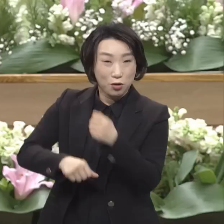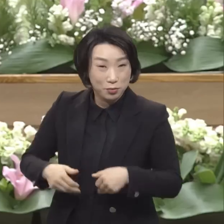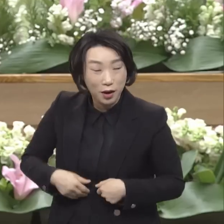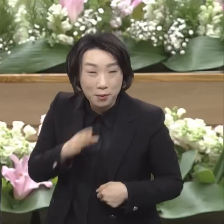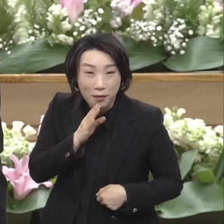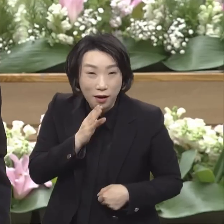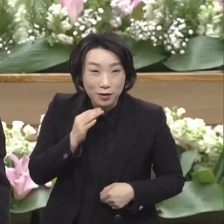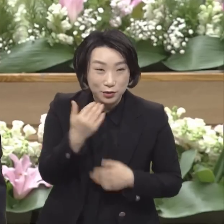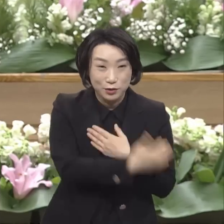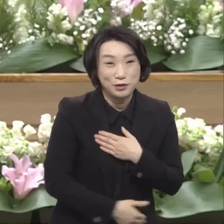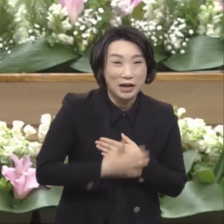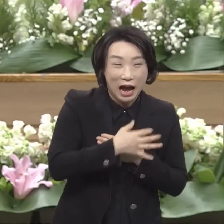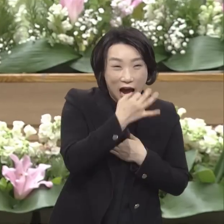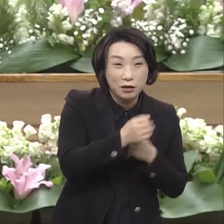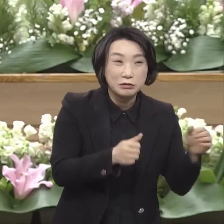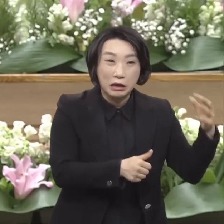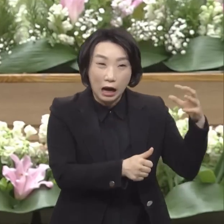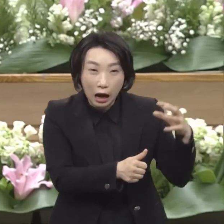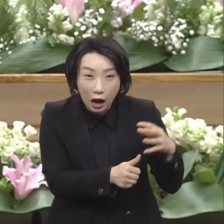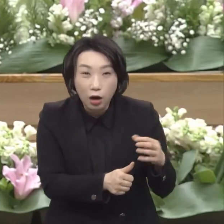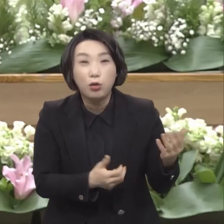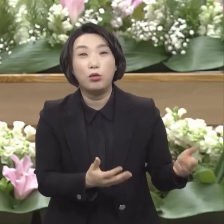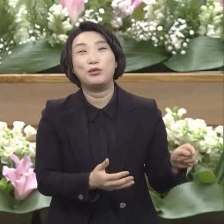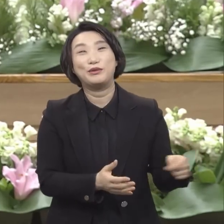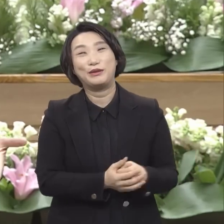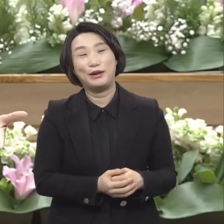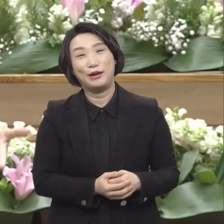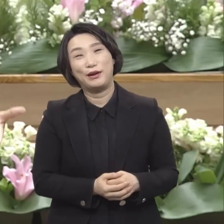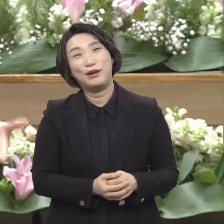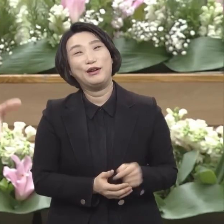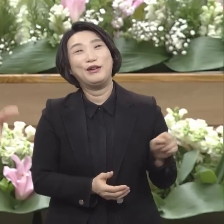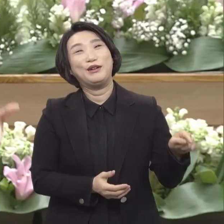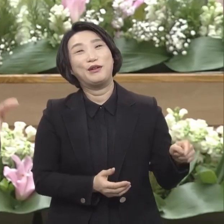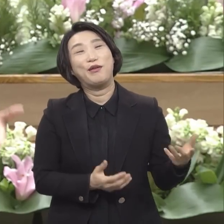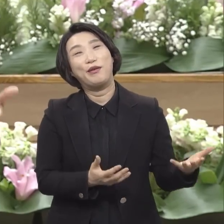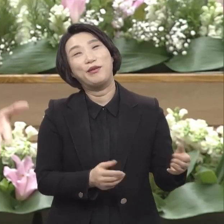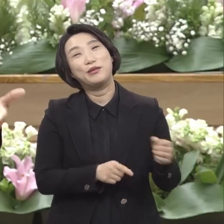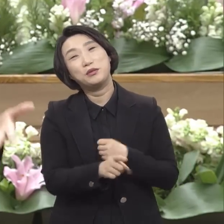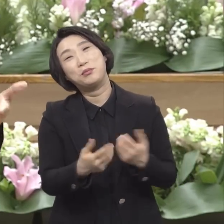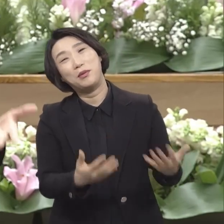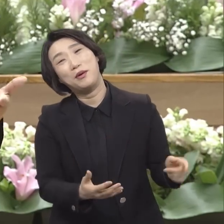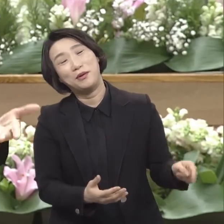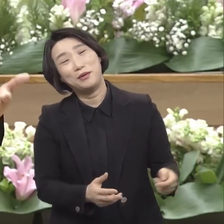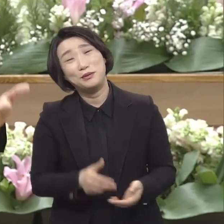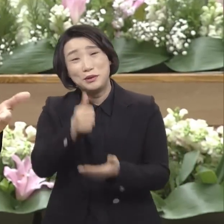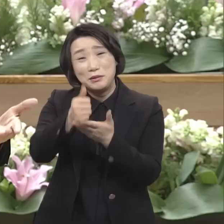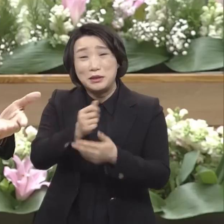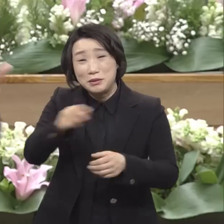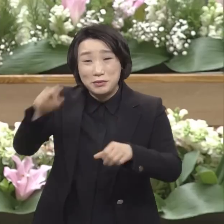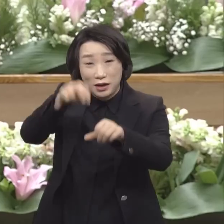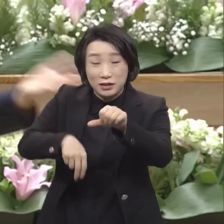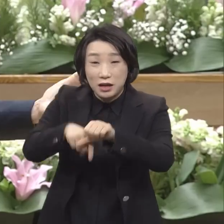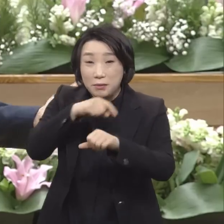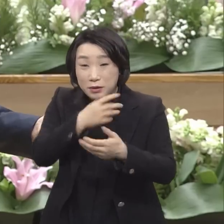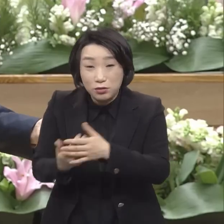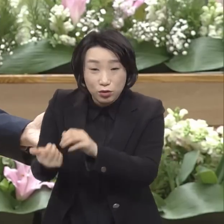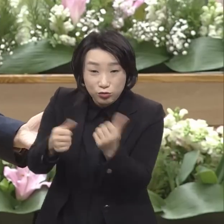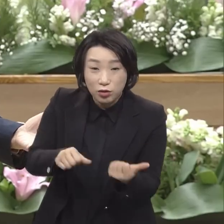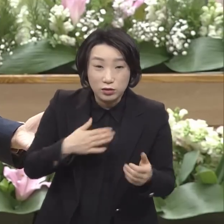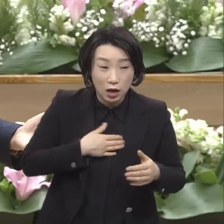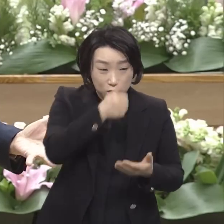육체의 소유에 결박당해 버리면 이건 무슨 의미가 있냐 이 말이에요. 주님이 피 흘려 죽어서 죄에서